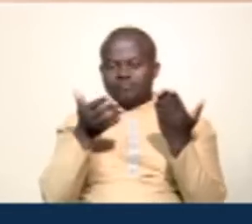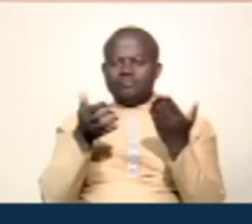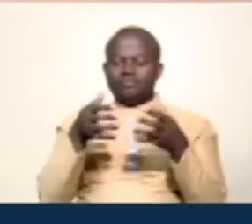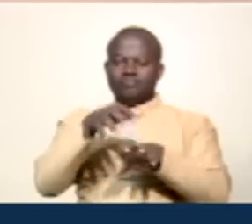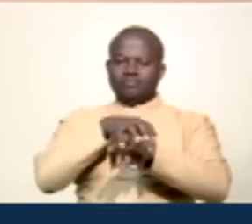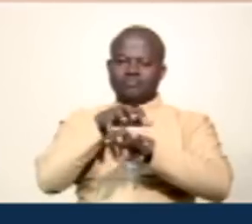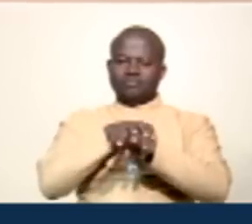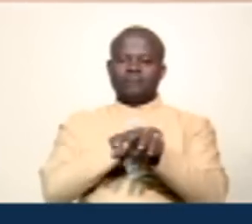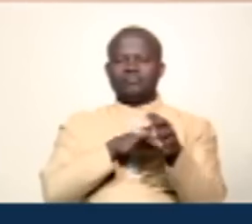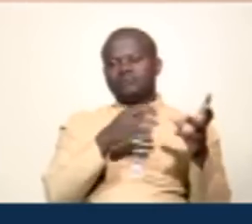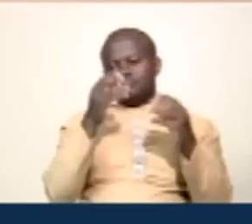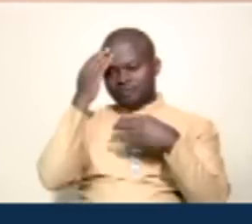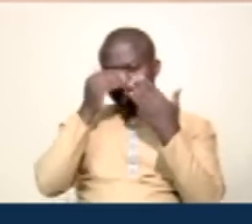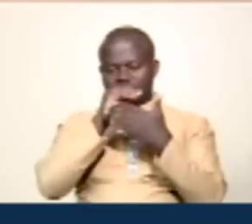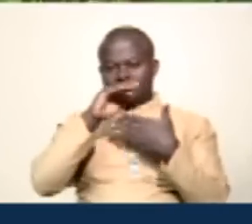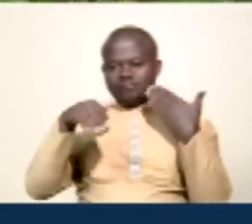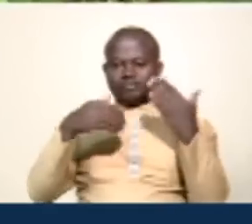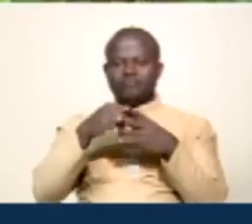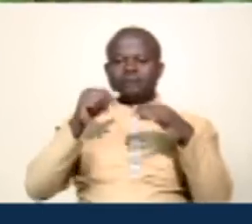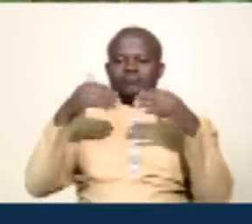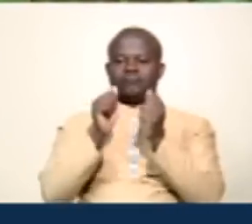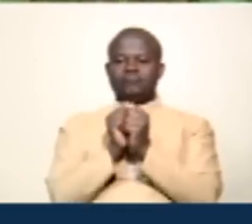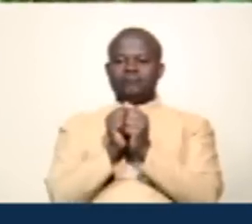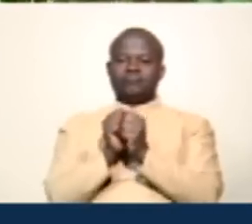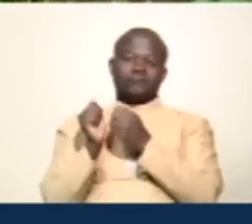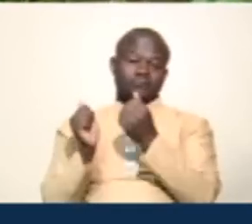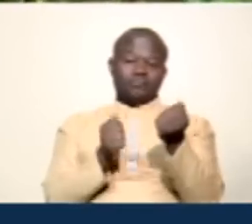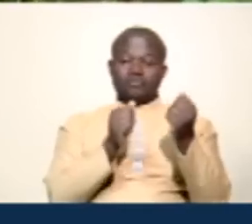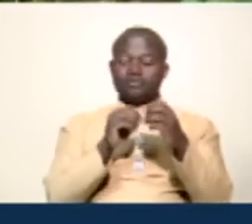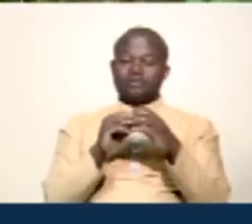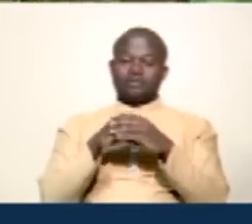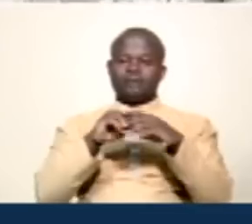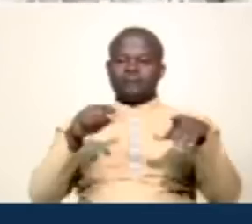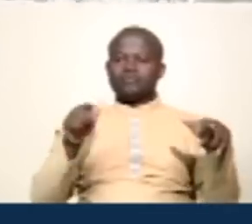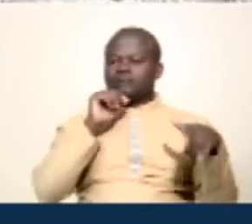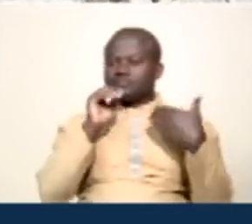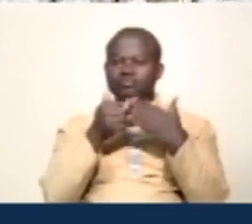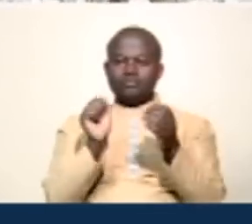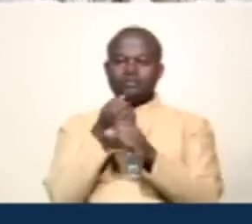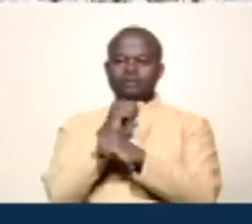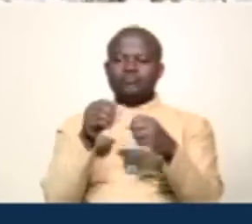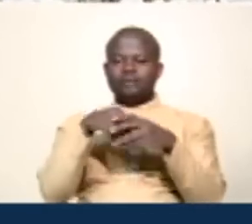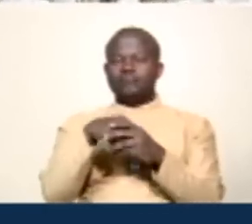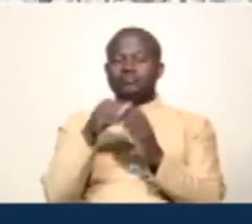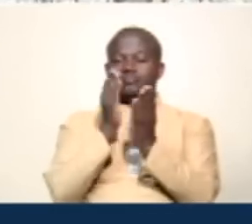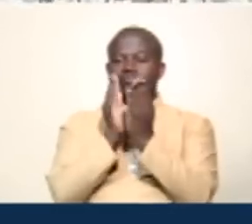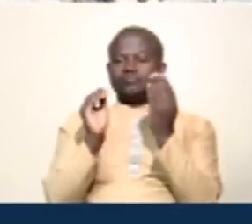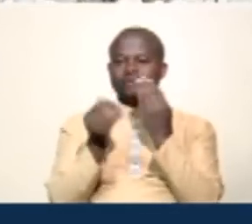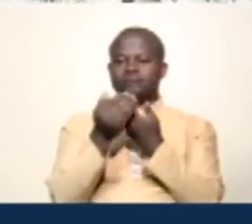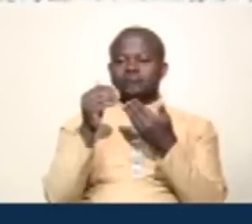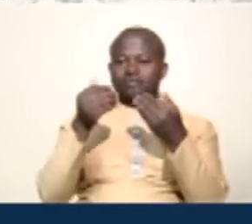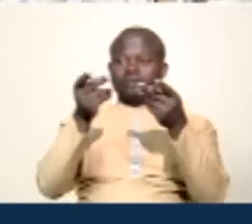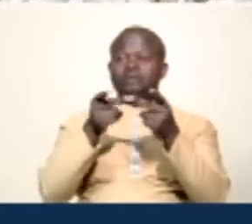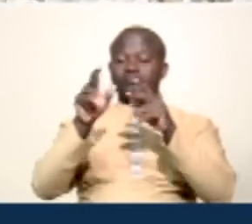n'ibijumba bakabikura. Tereko byose bisigaye bihenda. Uretse gukura imyaka yeze mu mirima, kuri ubu ngo ntawakwibeshya ngo yanike nk'imyumbati y'imivunde ku mbuga ngo